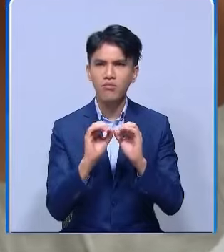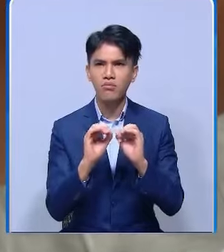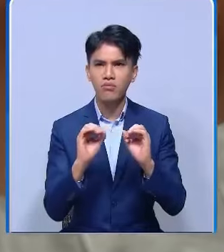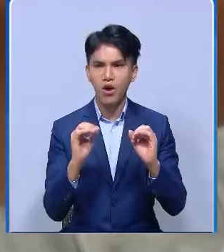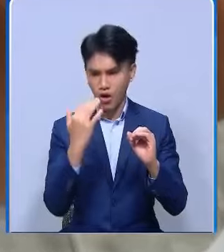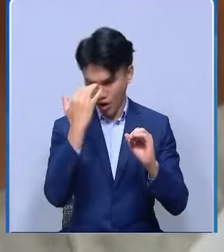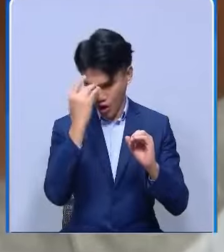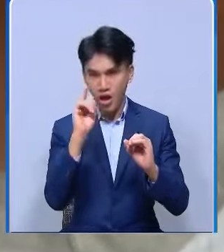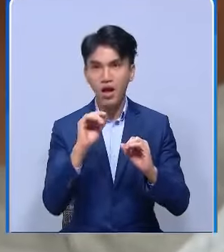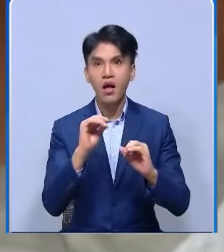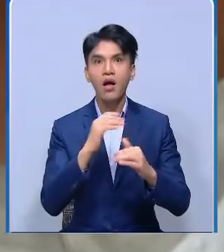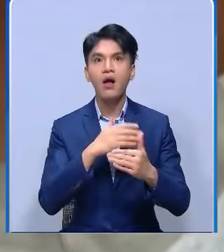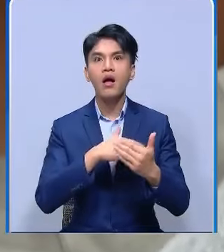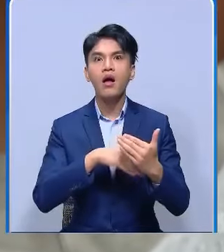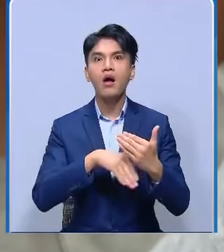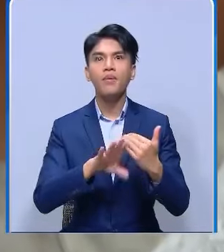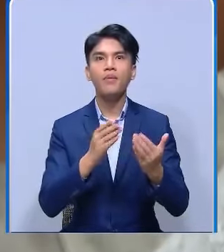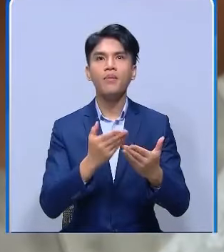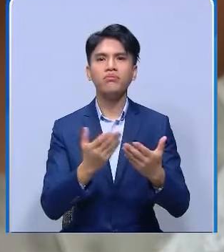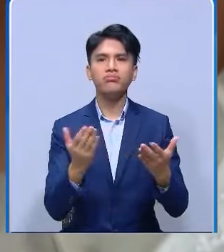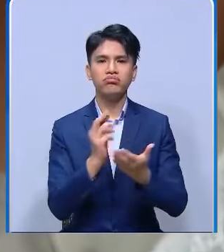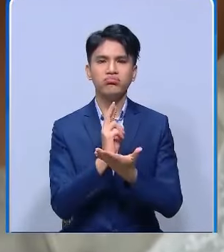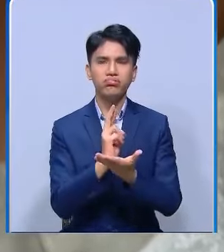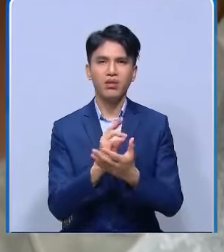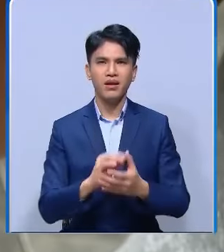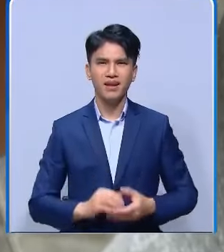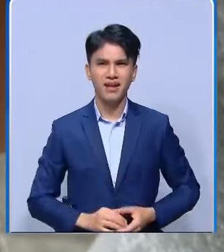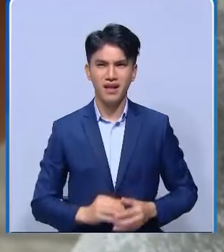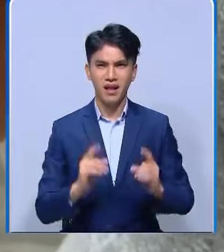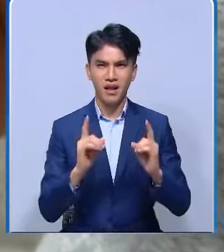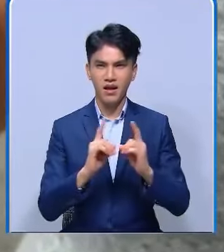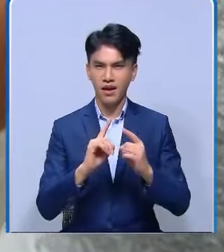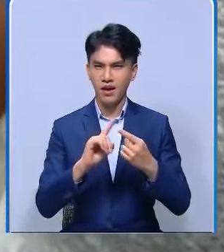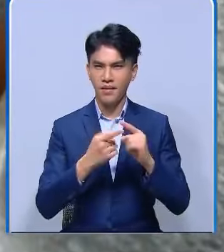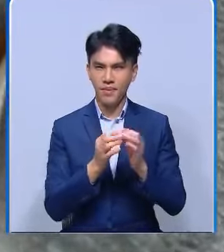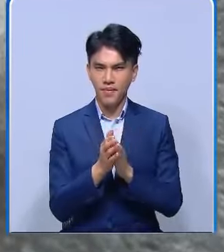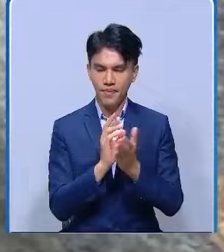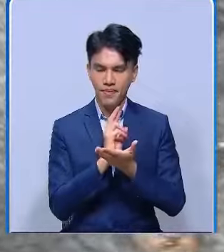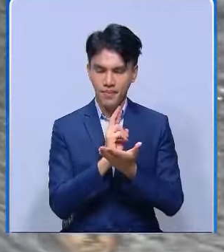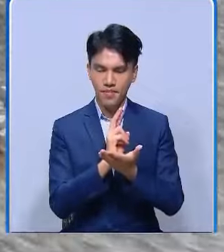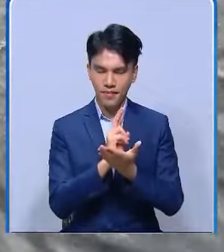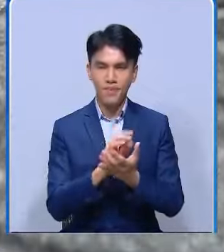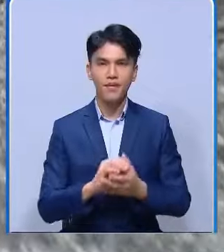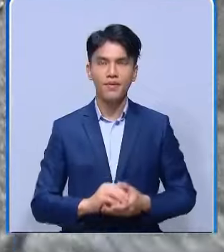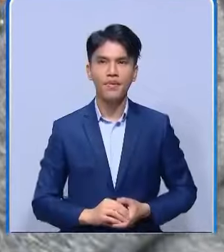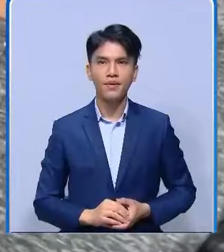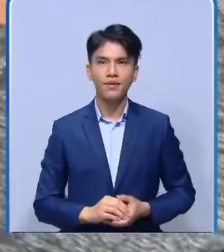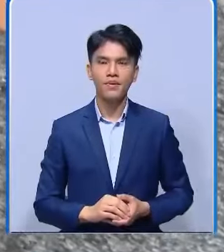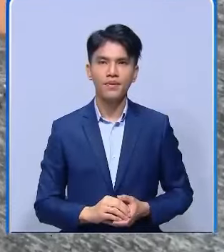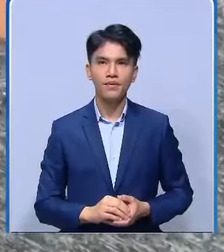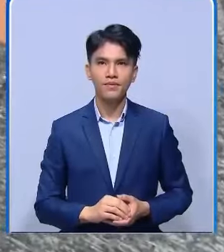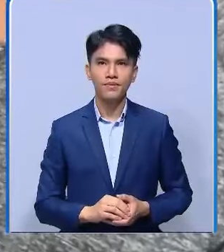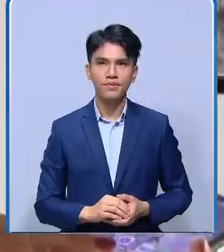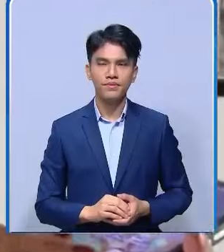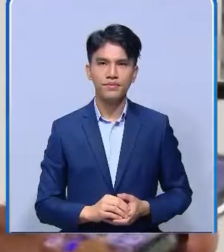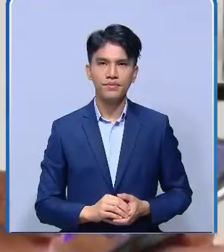ราะคุณพี่เขาเดินทางไปขึ้นเงินรางวัลเจอแต่คุณเพื่อนที่มาลุ้นรางวัลด้วยกันนี่แหละ เข